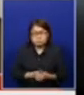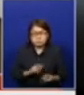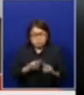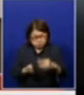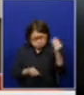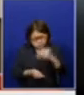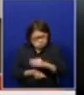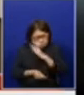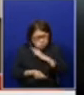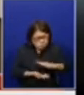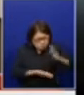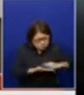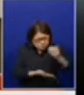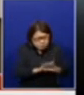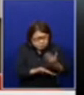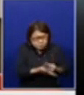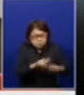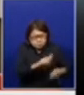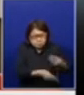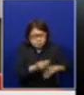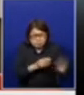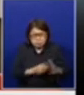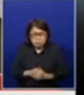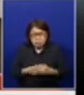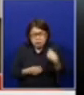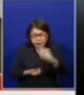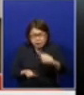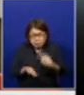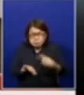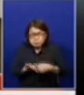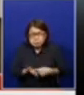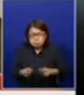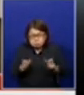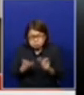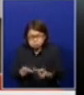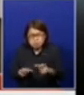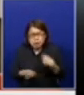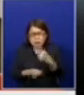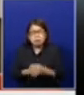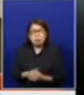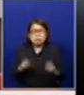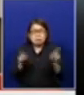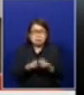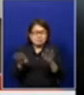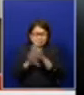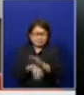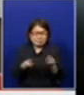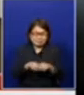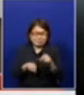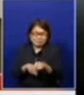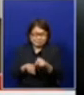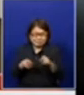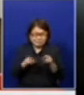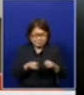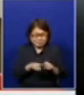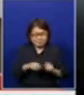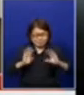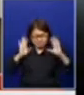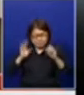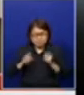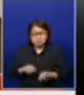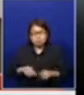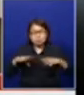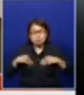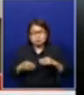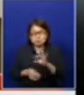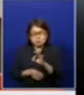กู้หนีคนค้ำต้องรับผิดชอบก็เหมือนกับการกู้ไอ้นี่ปฏิเสธกันไม่ได้ท้ายที่สุ